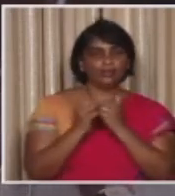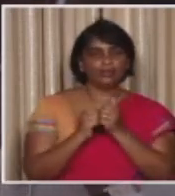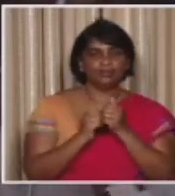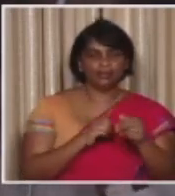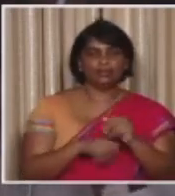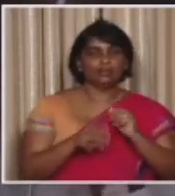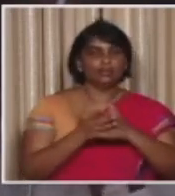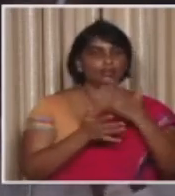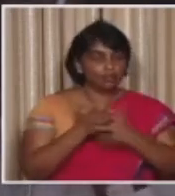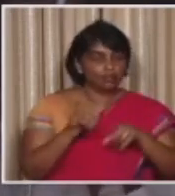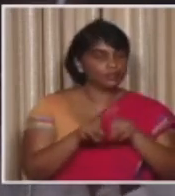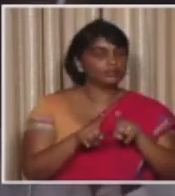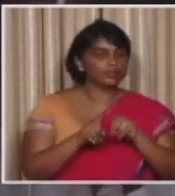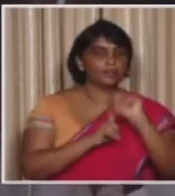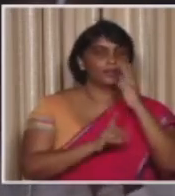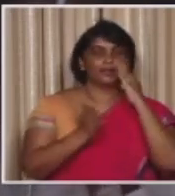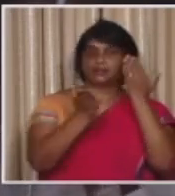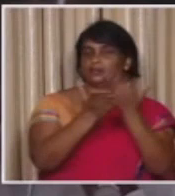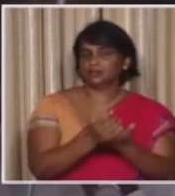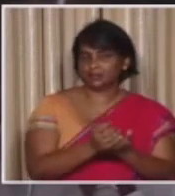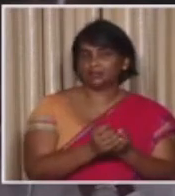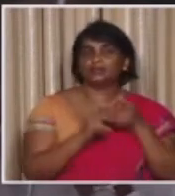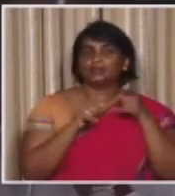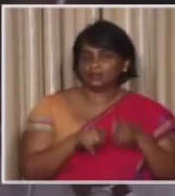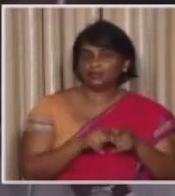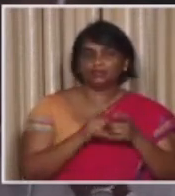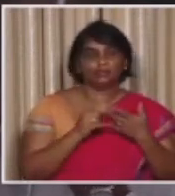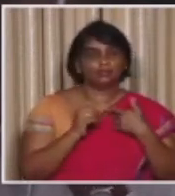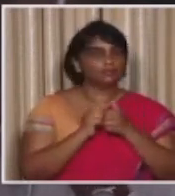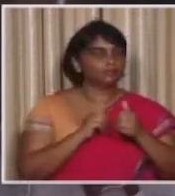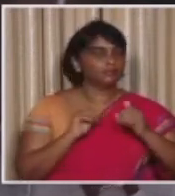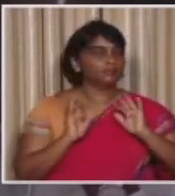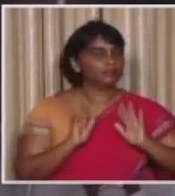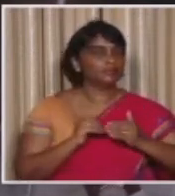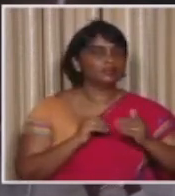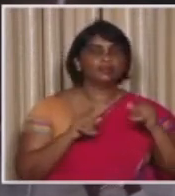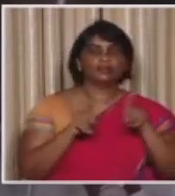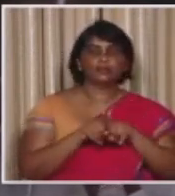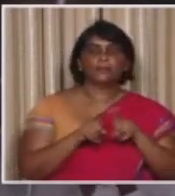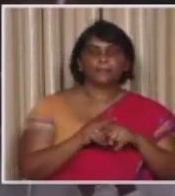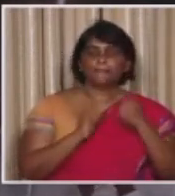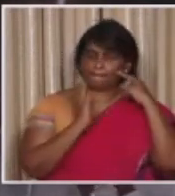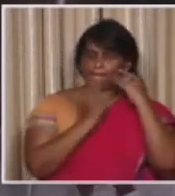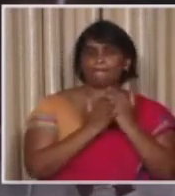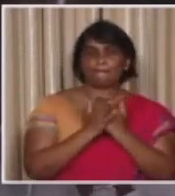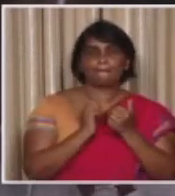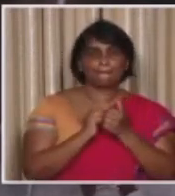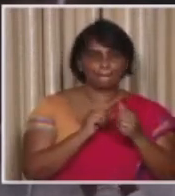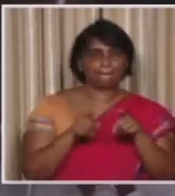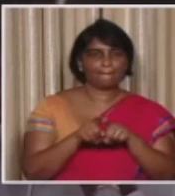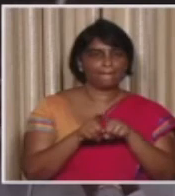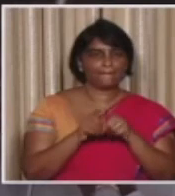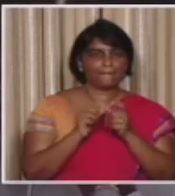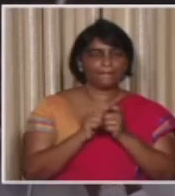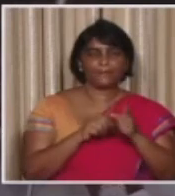මේක වාර්තාවක් හැටියට පාර්ලිමේන්තුවට ඉදිරිපත් කරනවා හැබැයි එතනින් සෑහීමකට පත් වෙන්න පුළුවන්ද දැන් මුදල් වෙන් කිරීමේ බලය අපට නම්